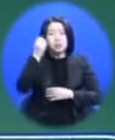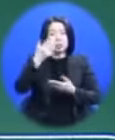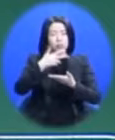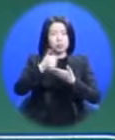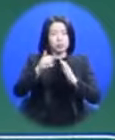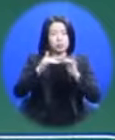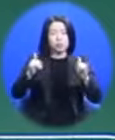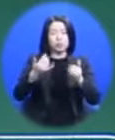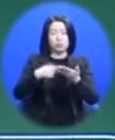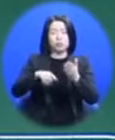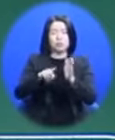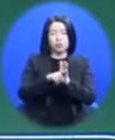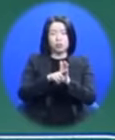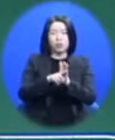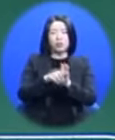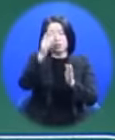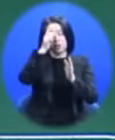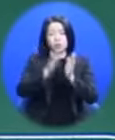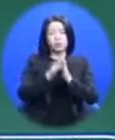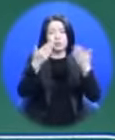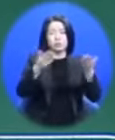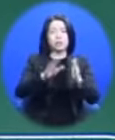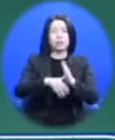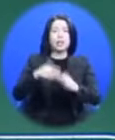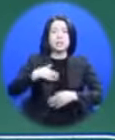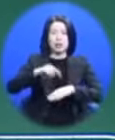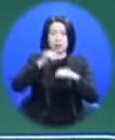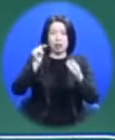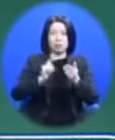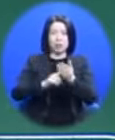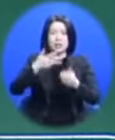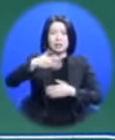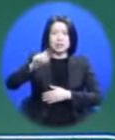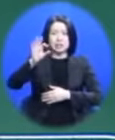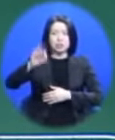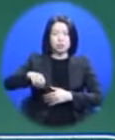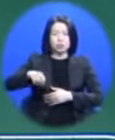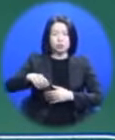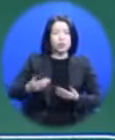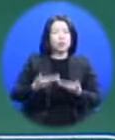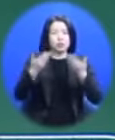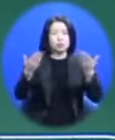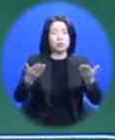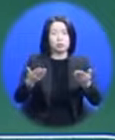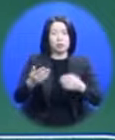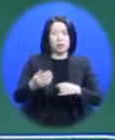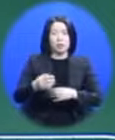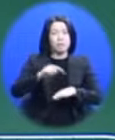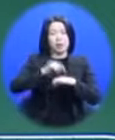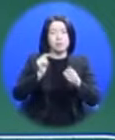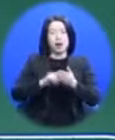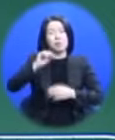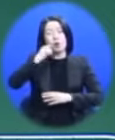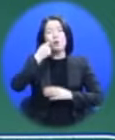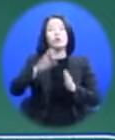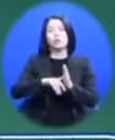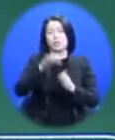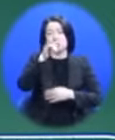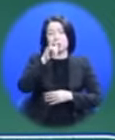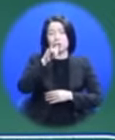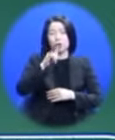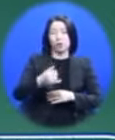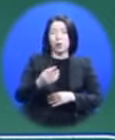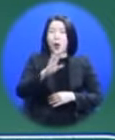때가 있습니다. 그런데 제 마음에 특별히 치유를 위해서 기도해 드릴 때 제가 마음이 좀 어려울 때가 있습니다.